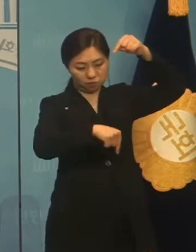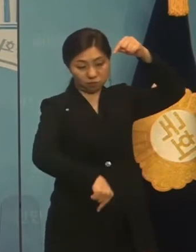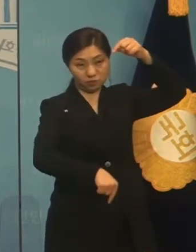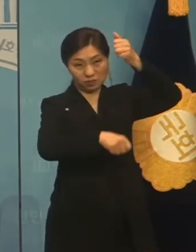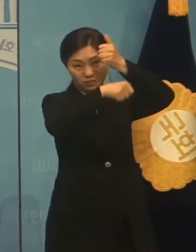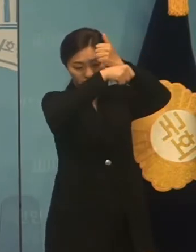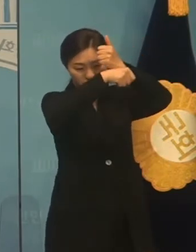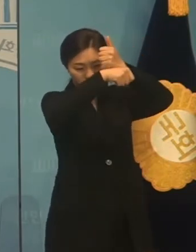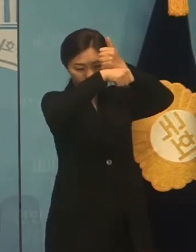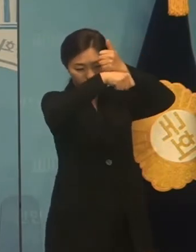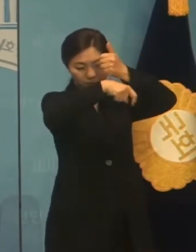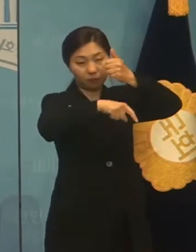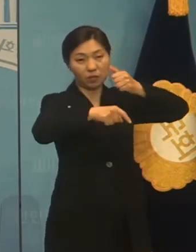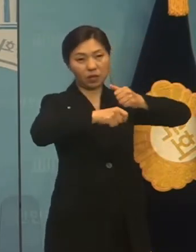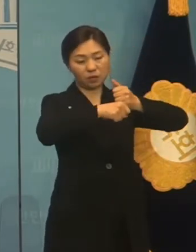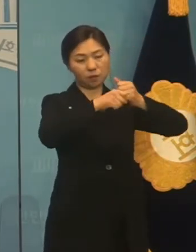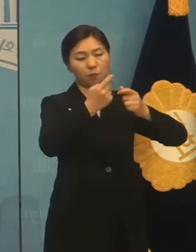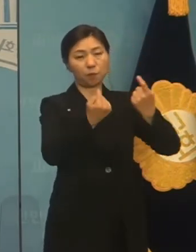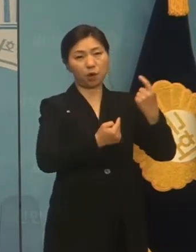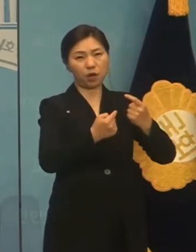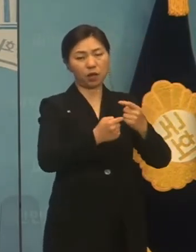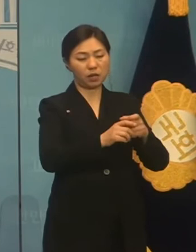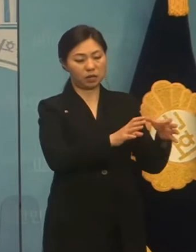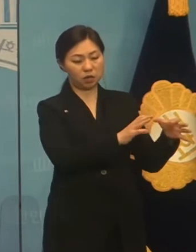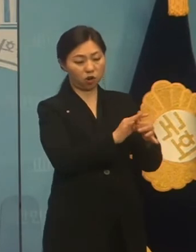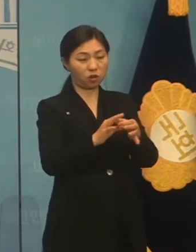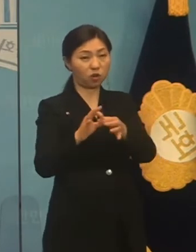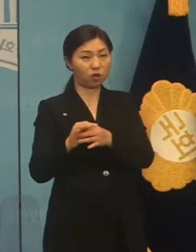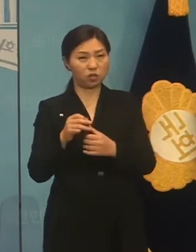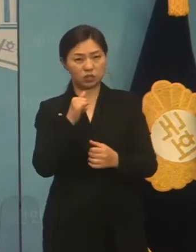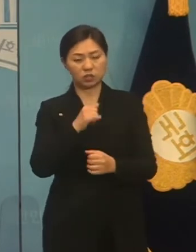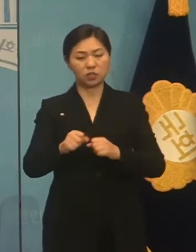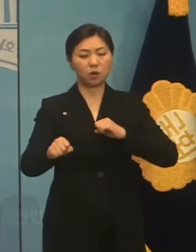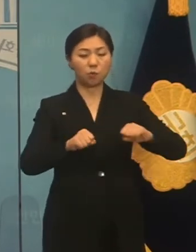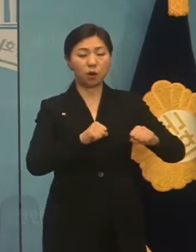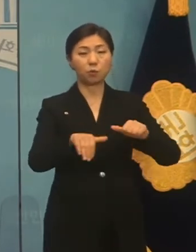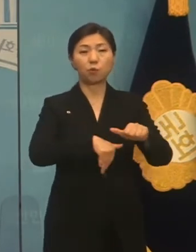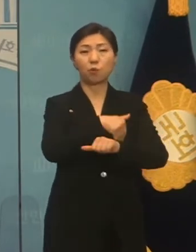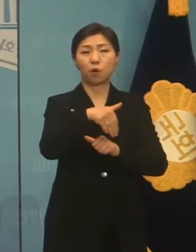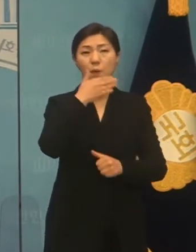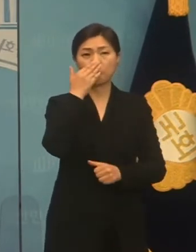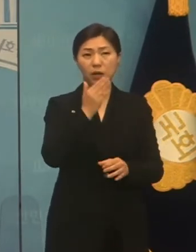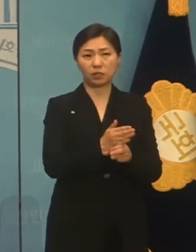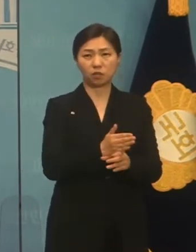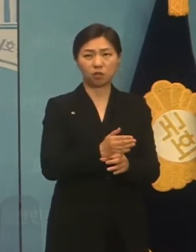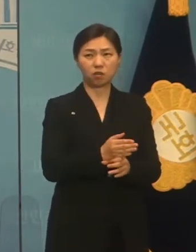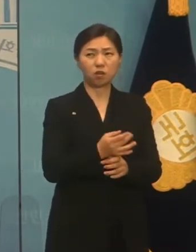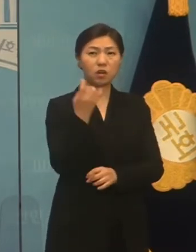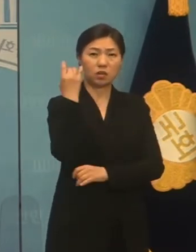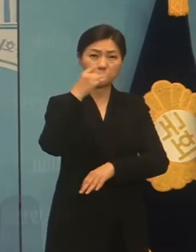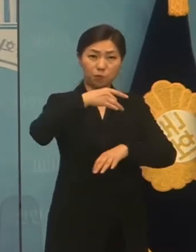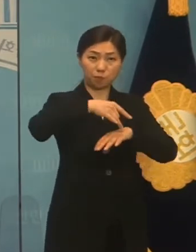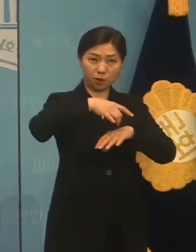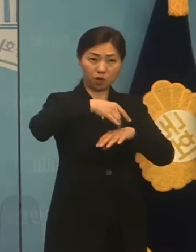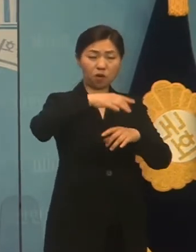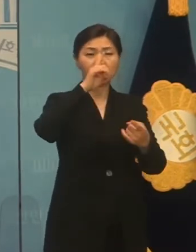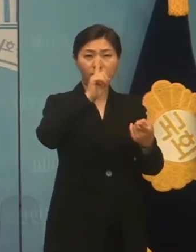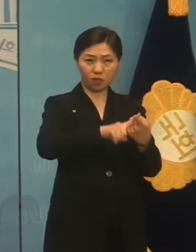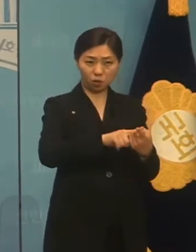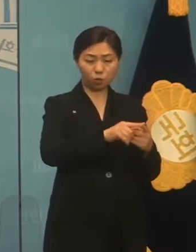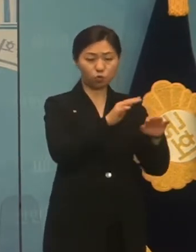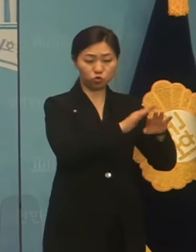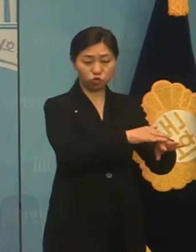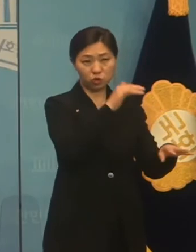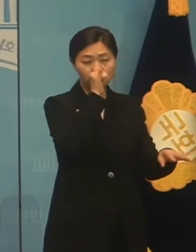현장 중심 조직으로 바꾸고 대의제의 기본적인 틀은 유지하되 디지털